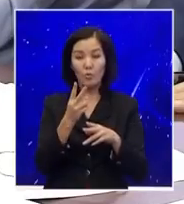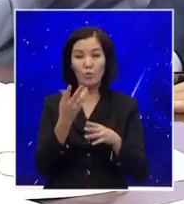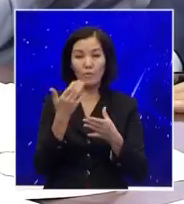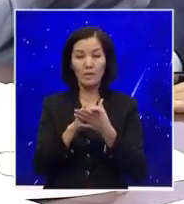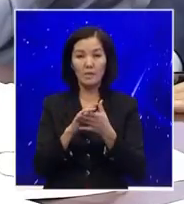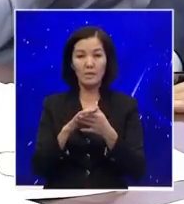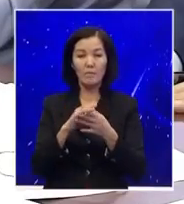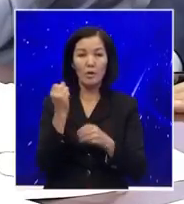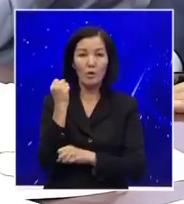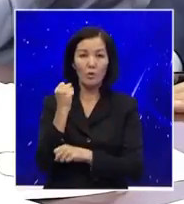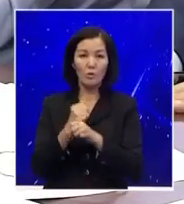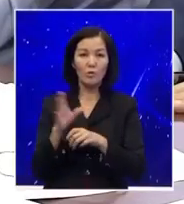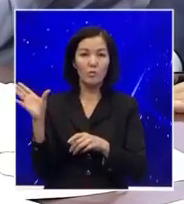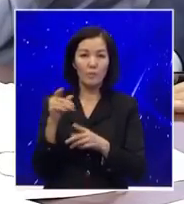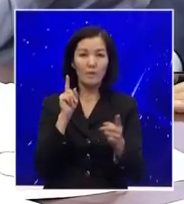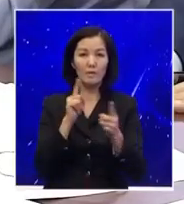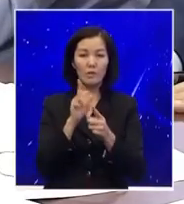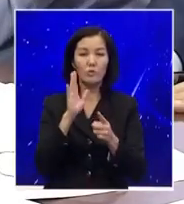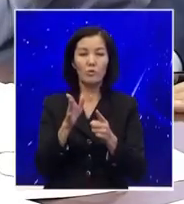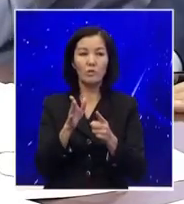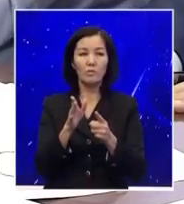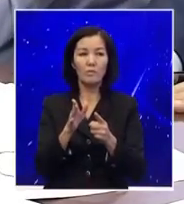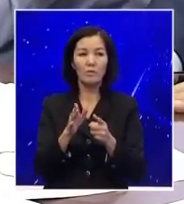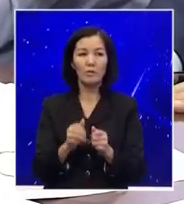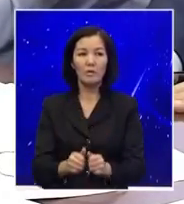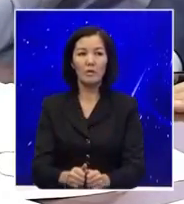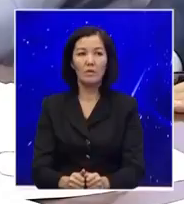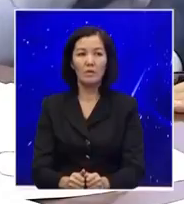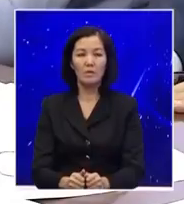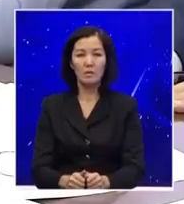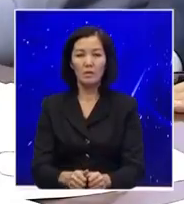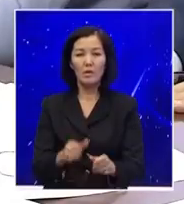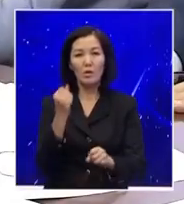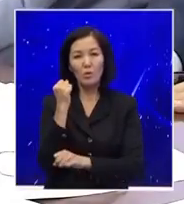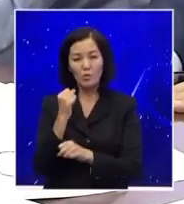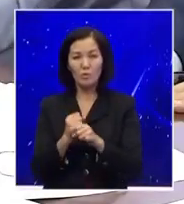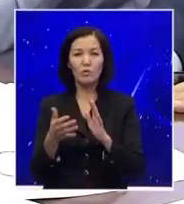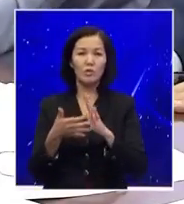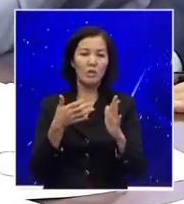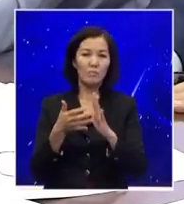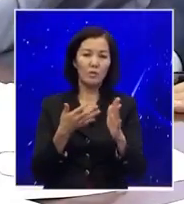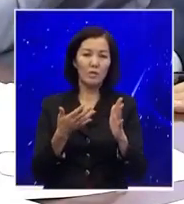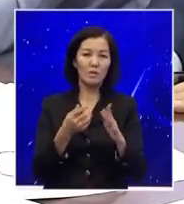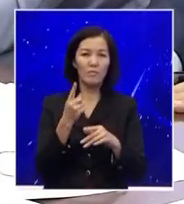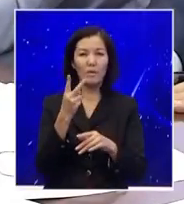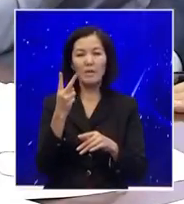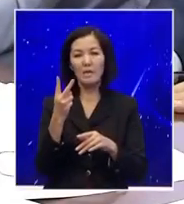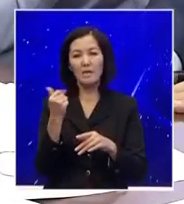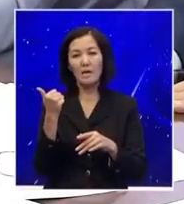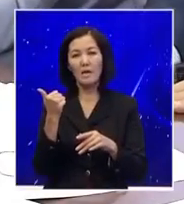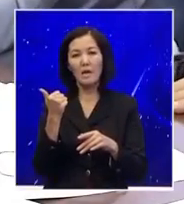құрылысшыларды, технадзор бәрін жинаймын. Бәрін бір жерде адам жетпей жатыр, бір жерде бір апта, бір жарым